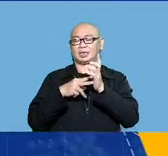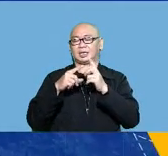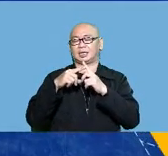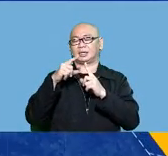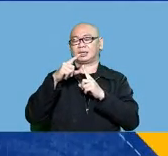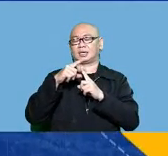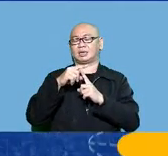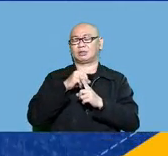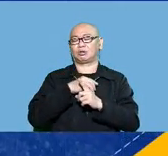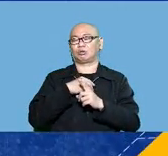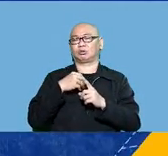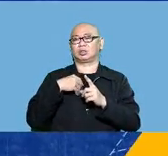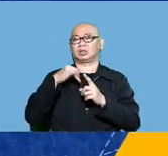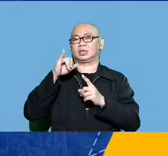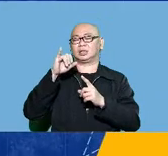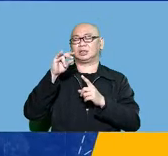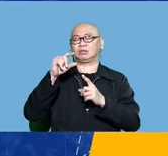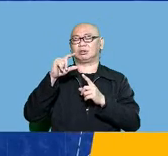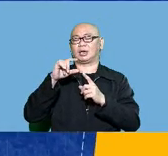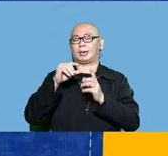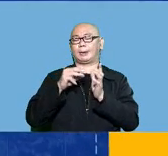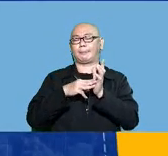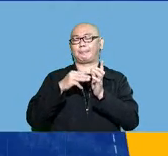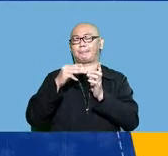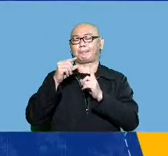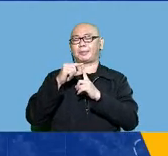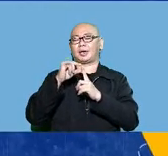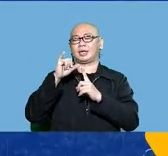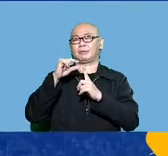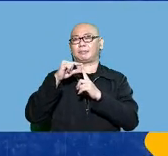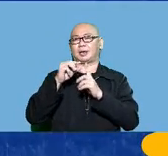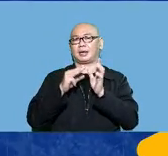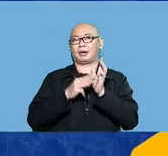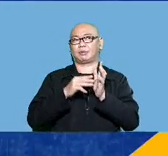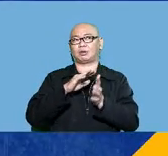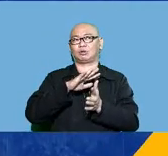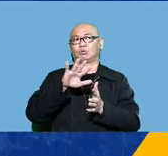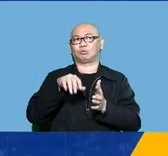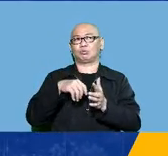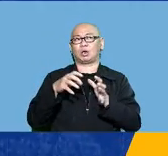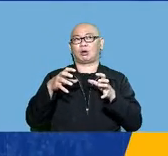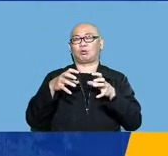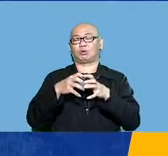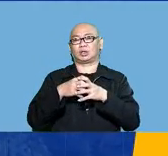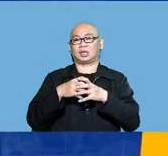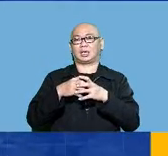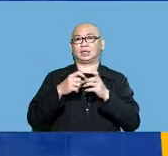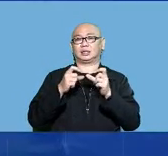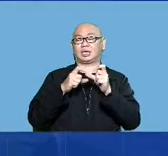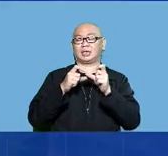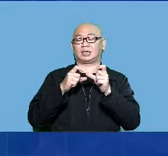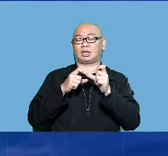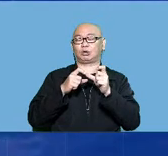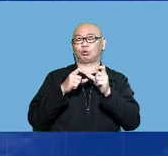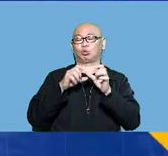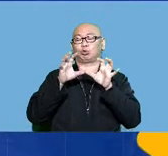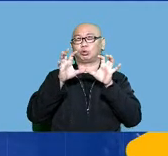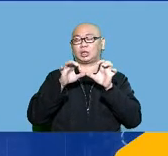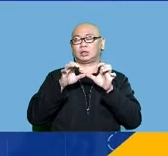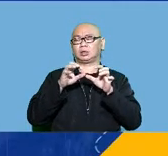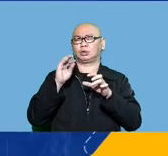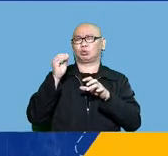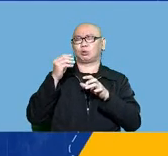Dr. Insinyur Sucipto MT IPM dan anggota seluruh anggota Senat UNES, Prof. Mungin, Ketua